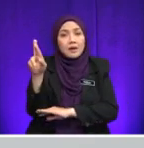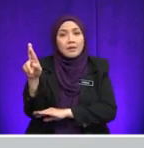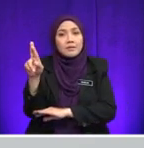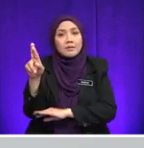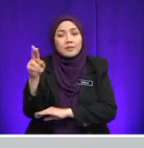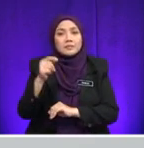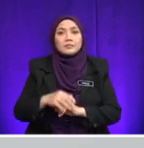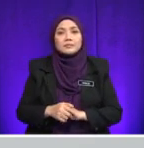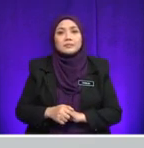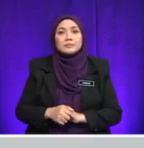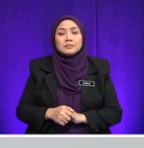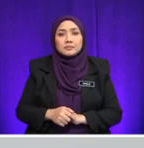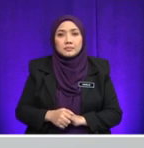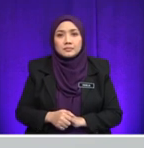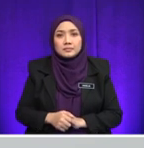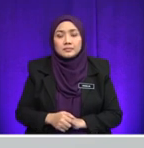sudut